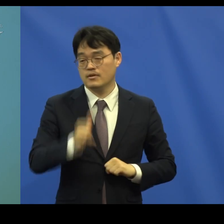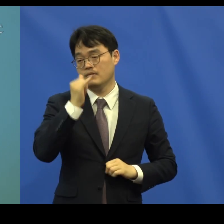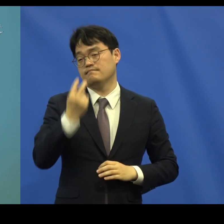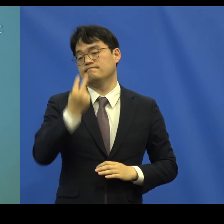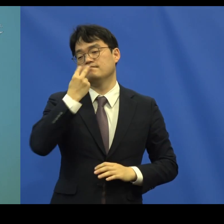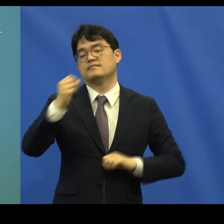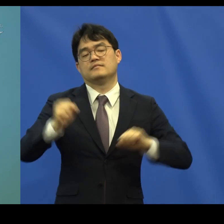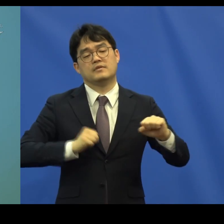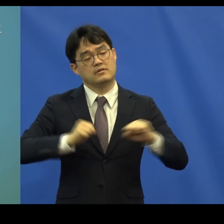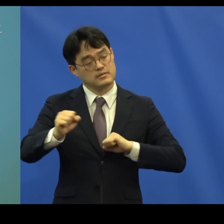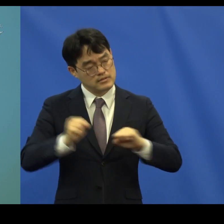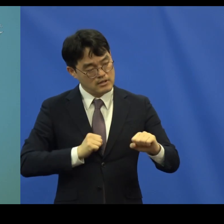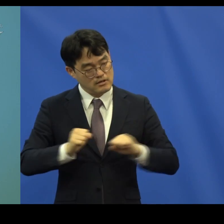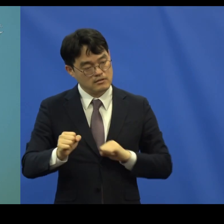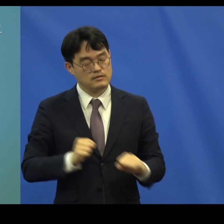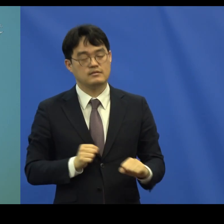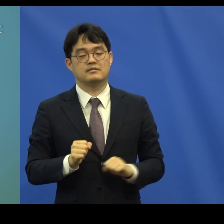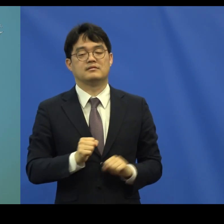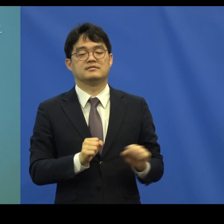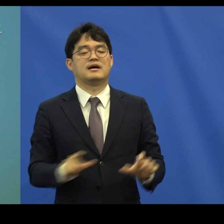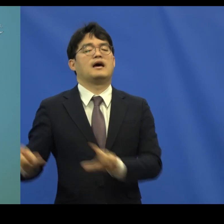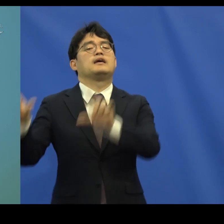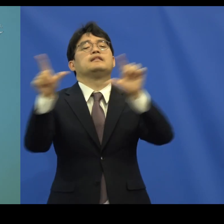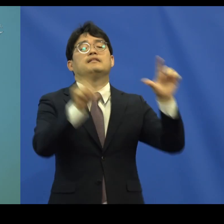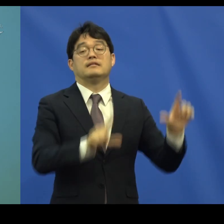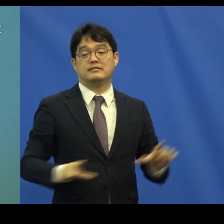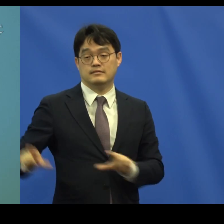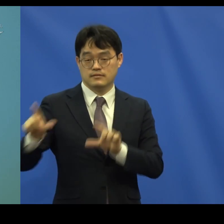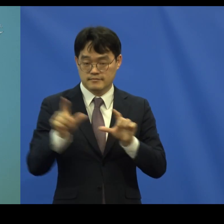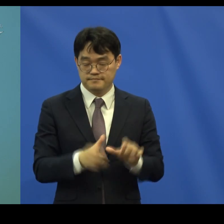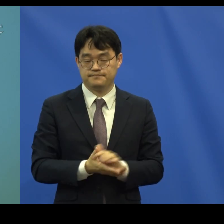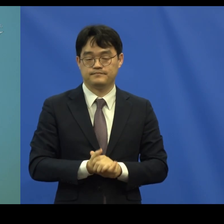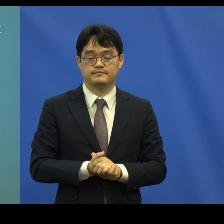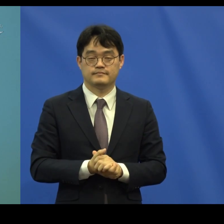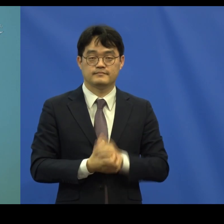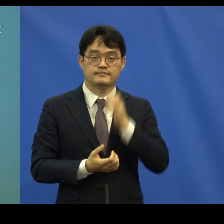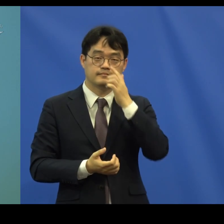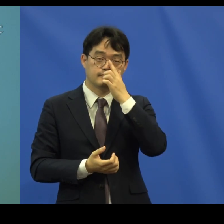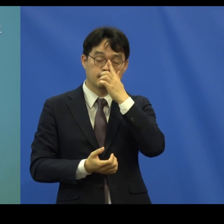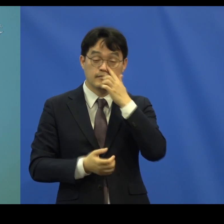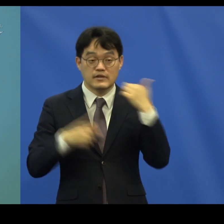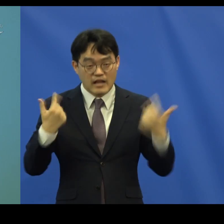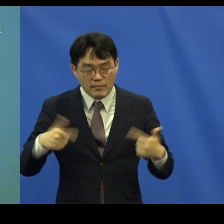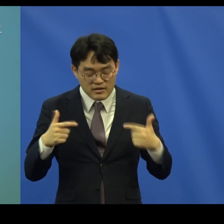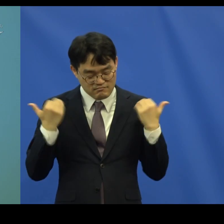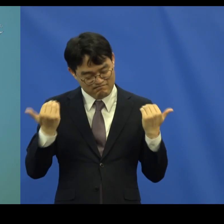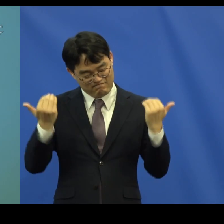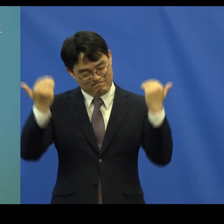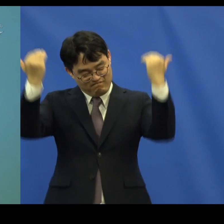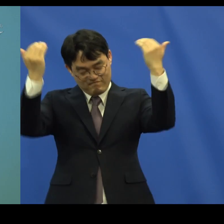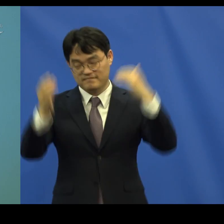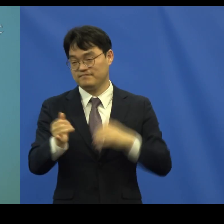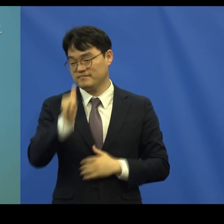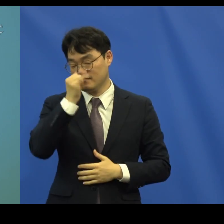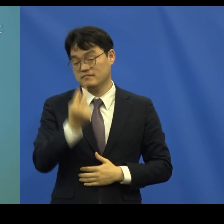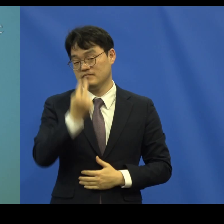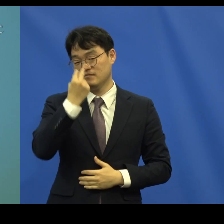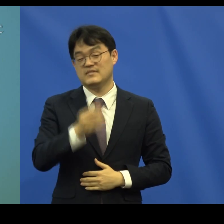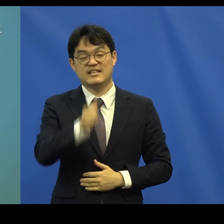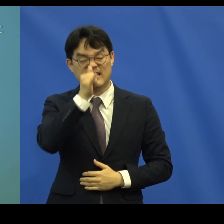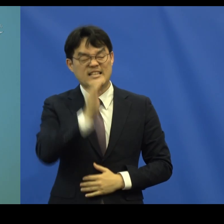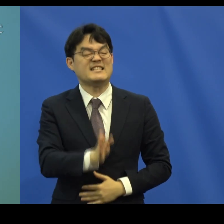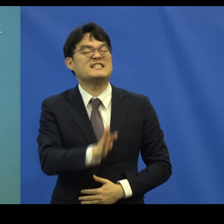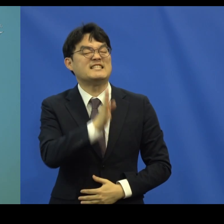역사하고 꿈틀거리고 활동하고 날마다 생산해내고 성장해가는